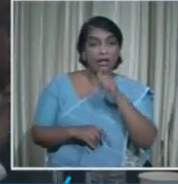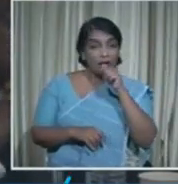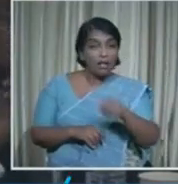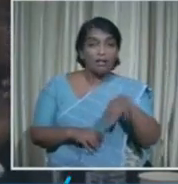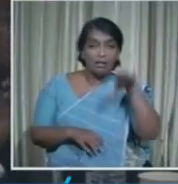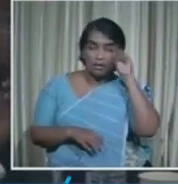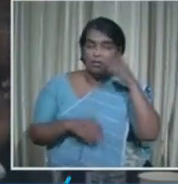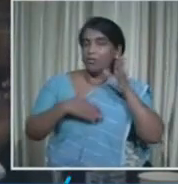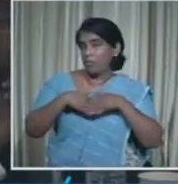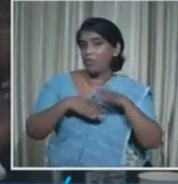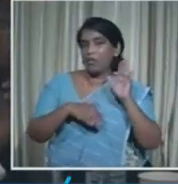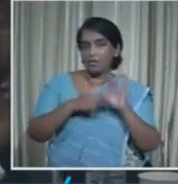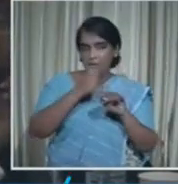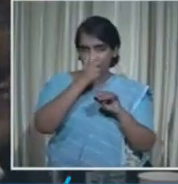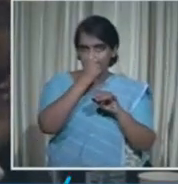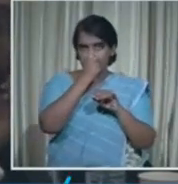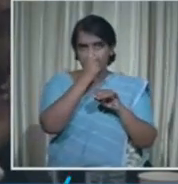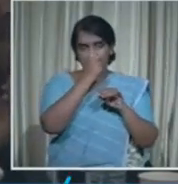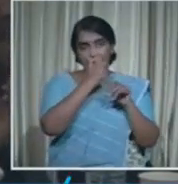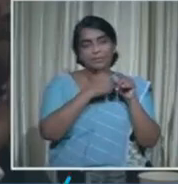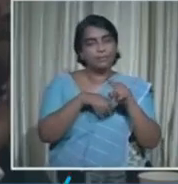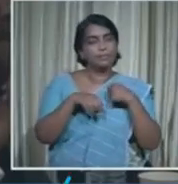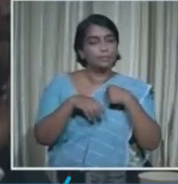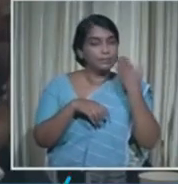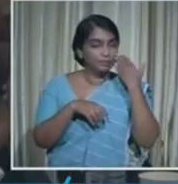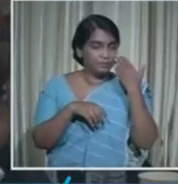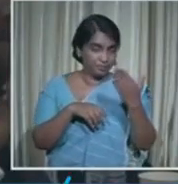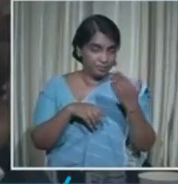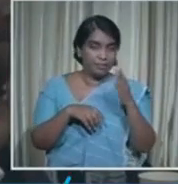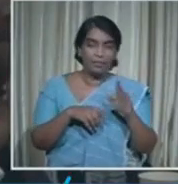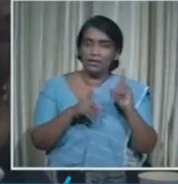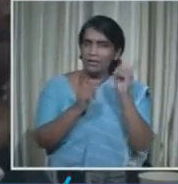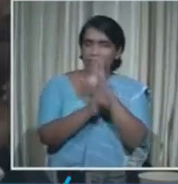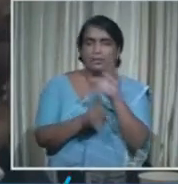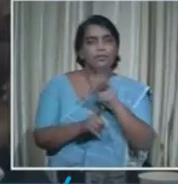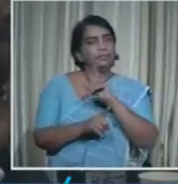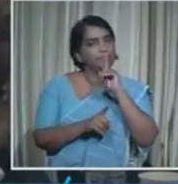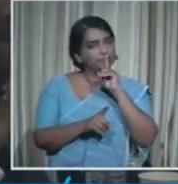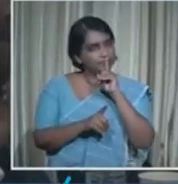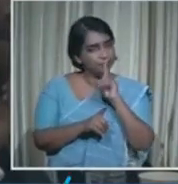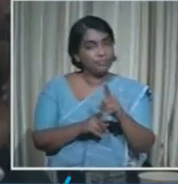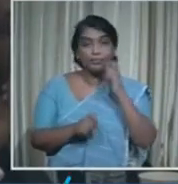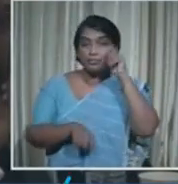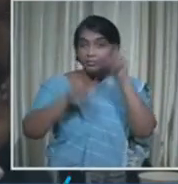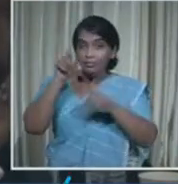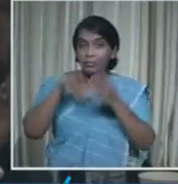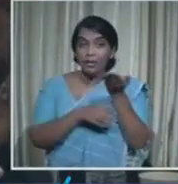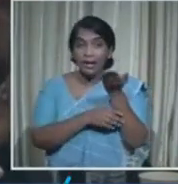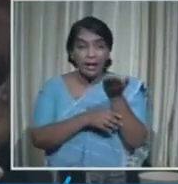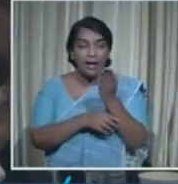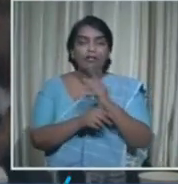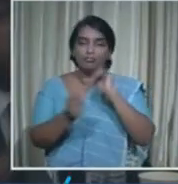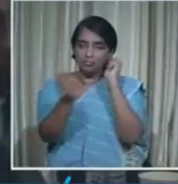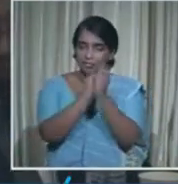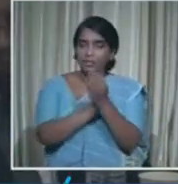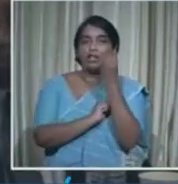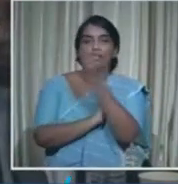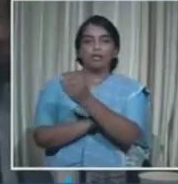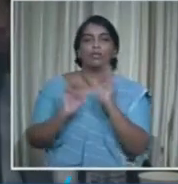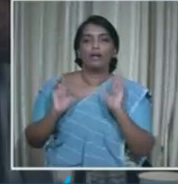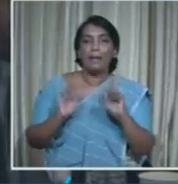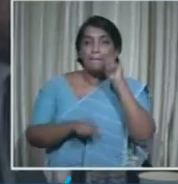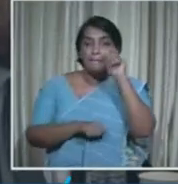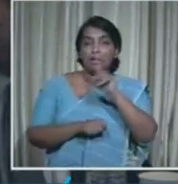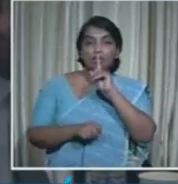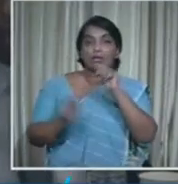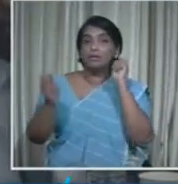දෙන්න ඕනේ ඊළඟට අපි දකිනවා අපි කෙලින්ම කියනවා ජනතාව ඉල්ලන වෙනස ලැබෙන්න ඕනේ ජනතාව ඉල්ලන